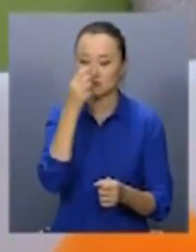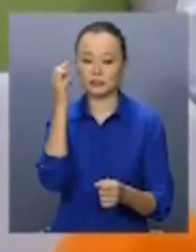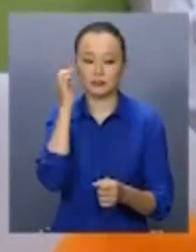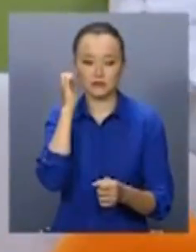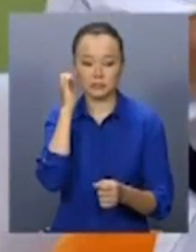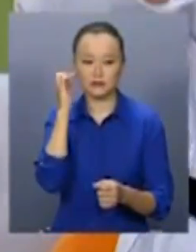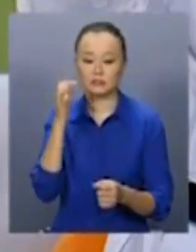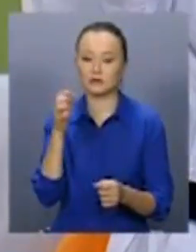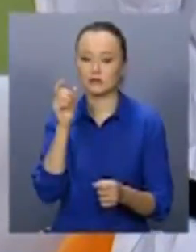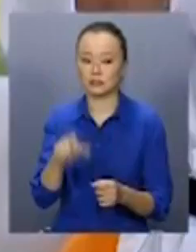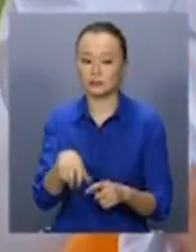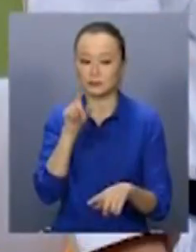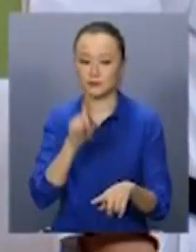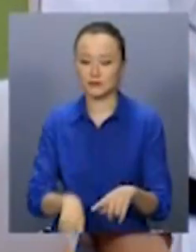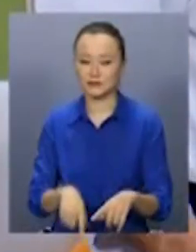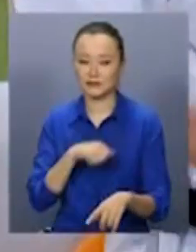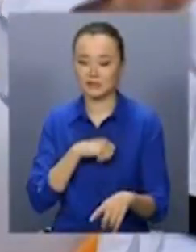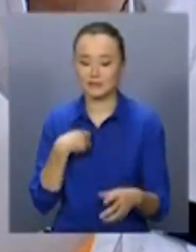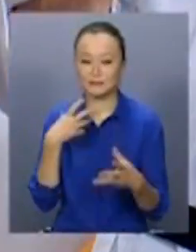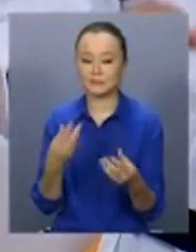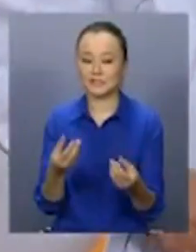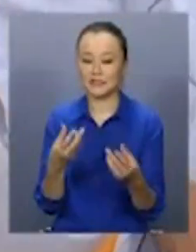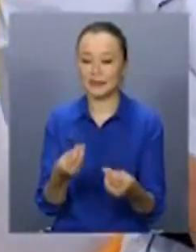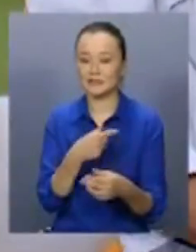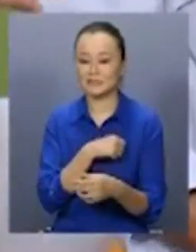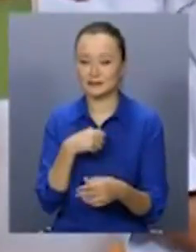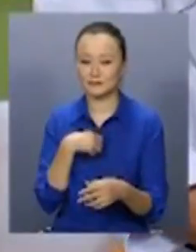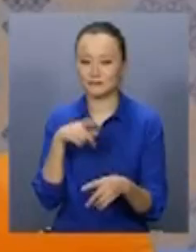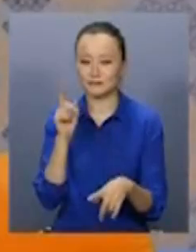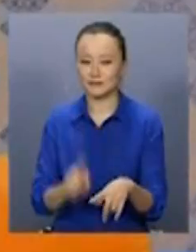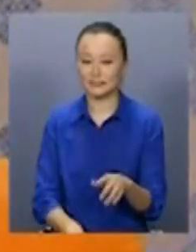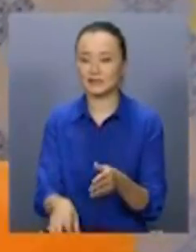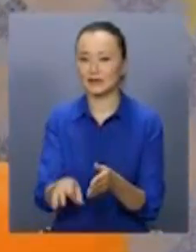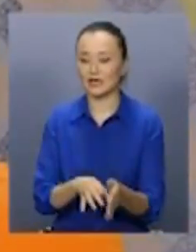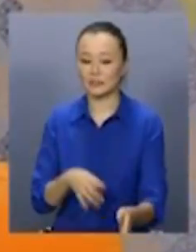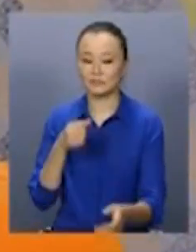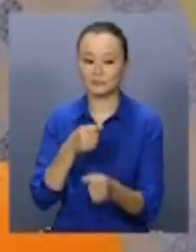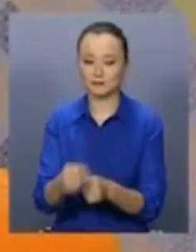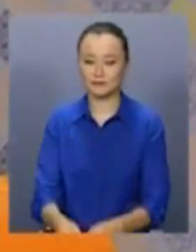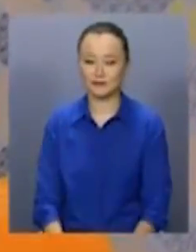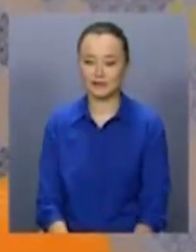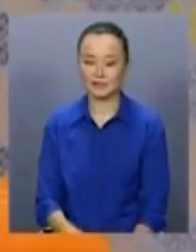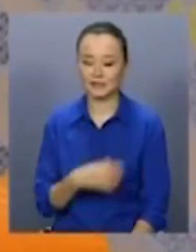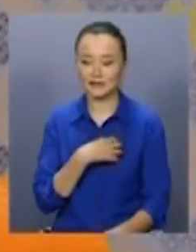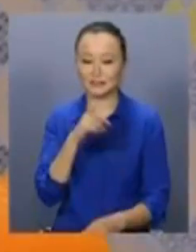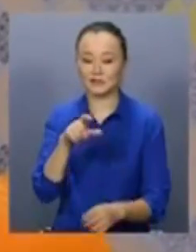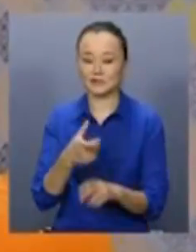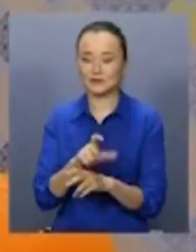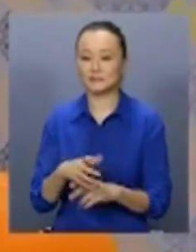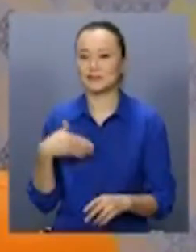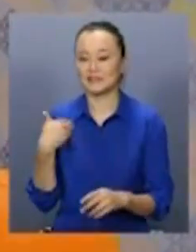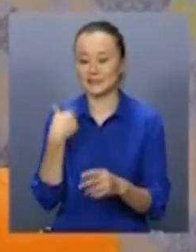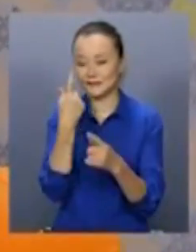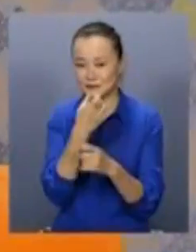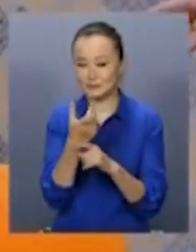ұру адамды тесіп. Ең жанды жерлерін, жанды жерлерін. Бірден соң бірін. Дәл қазір Амангелді бұл сөзіңізді білейін, біздің көрермен үшін өте пайдалы ақпарат,